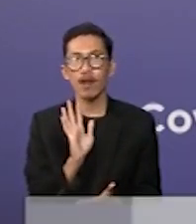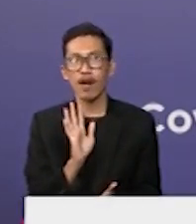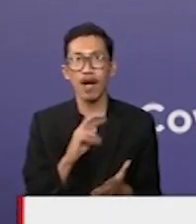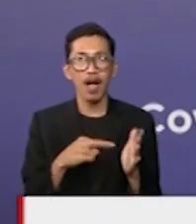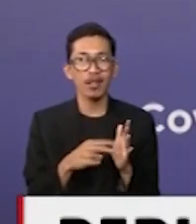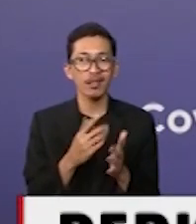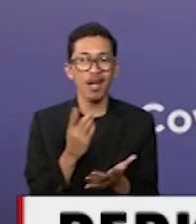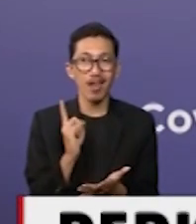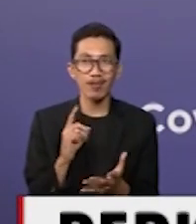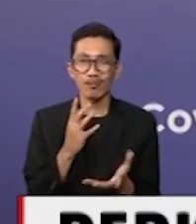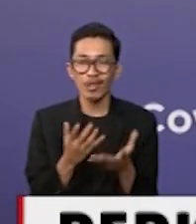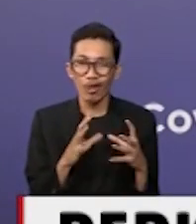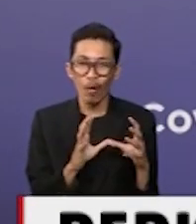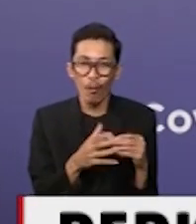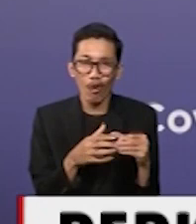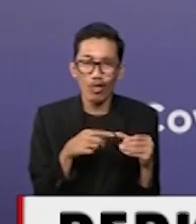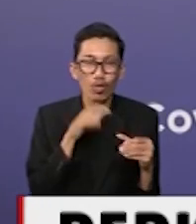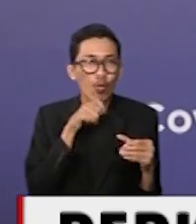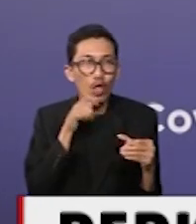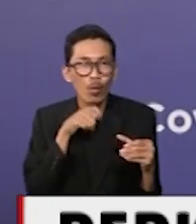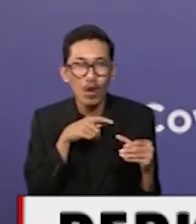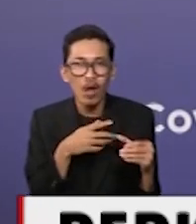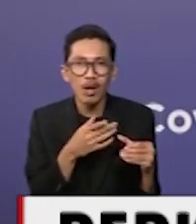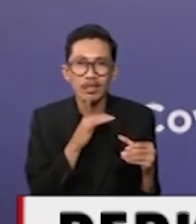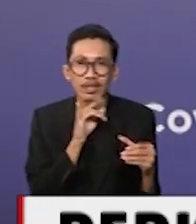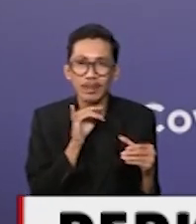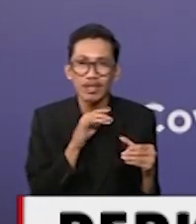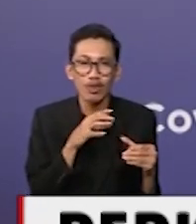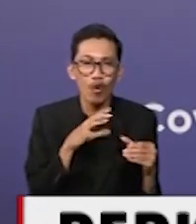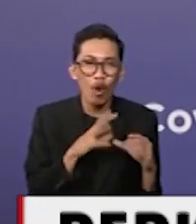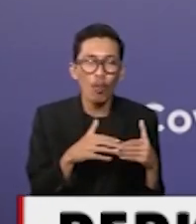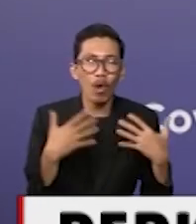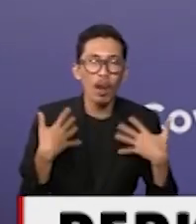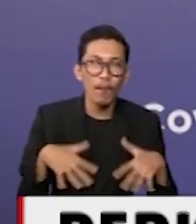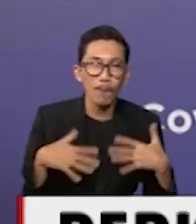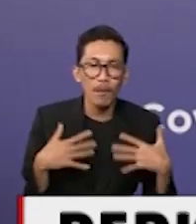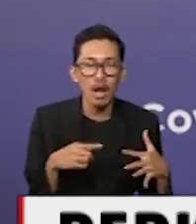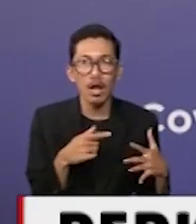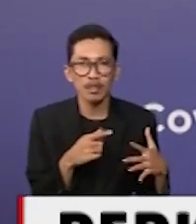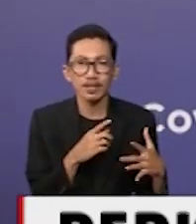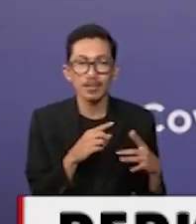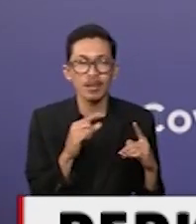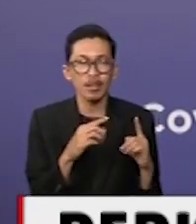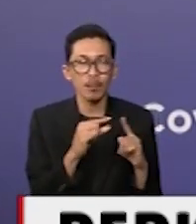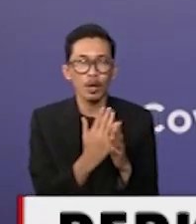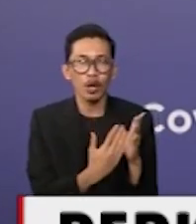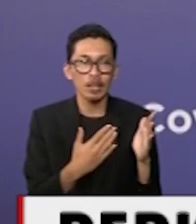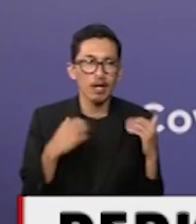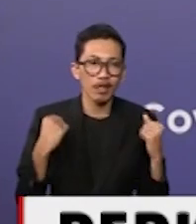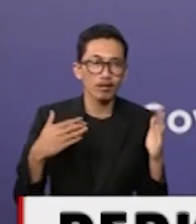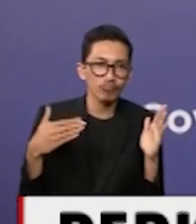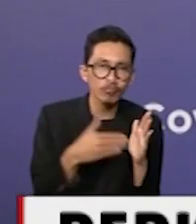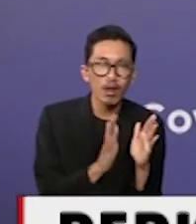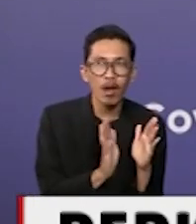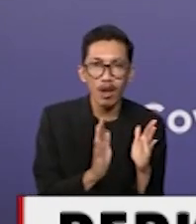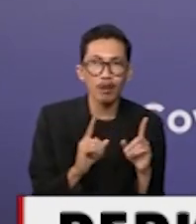adanya kelompok rentan yang tidak mematuhi protokol kesehatan, tidak menjaga jarak,